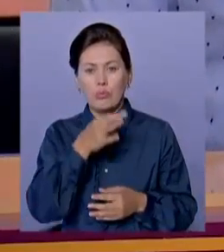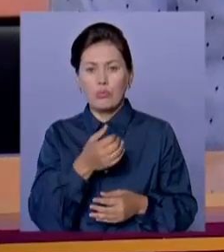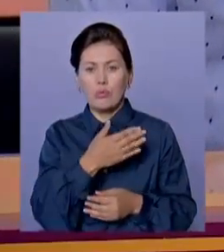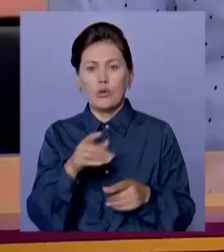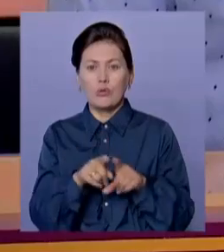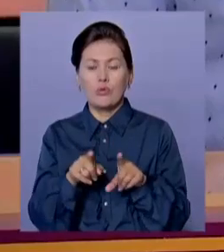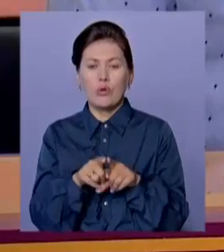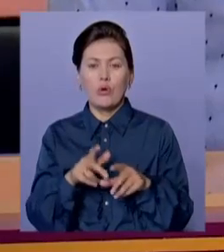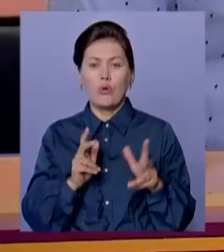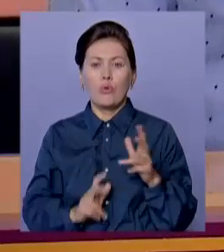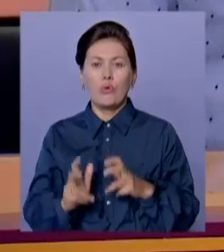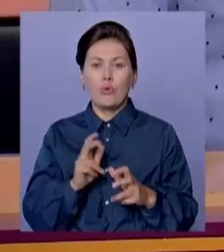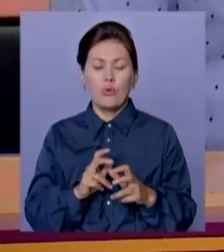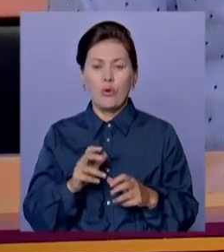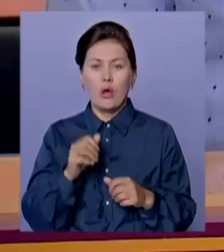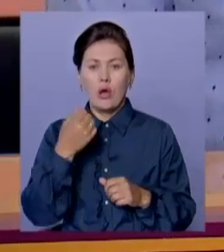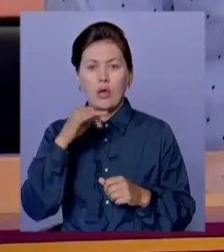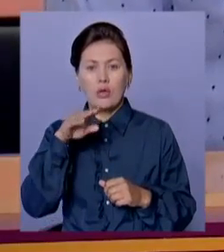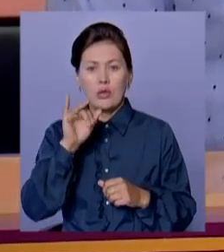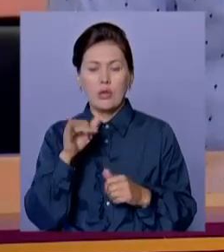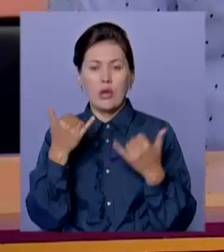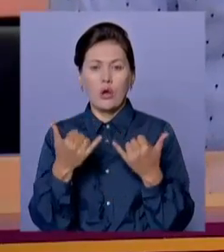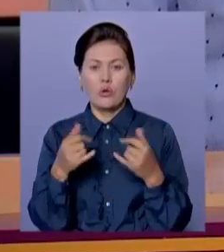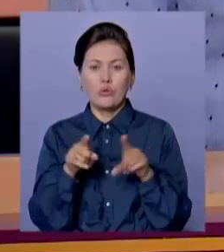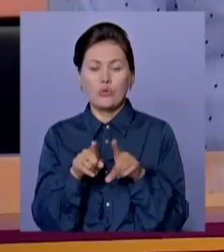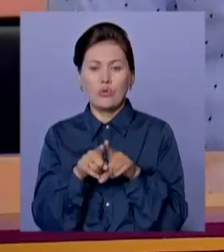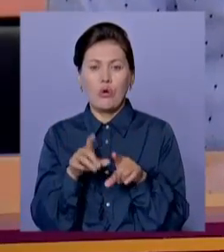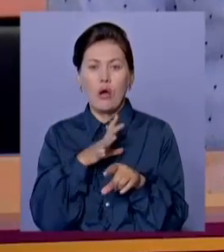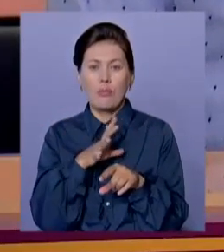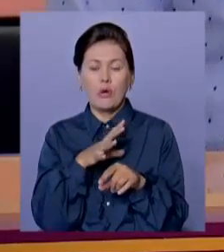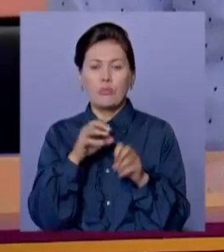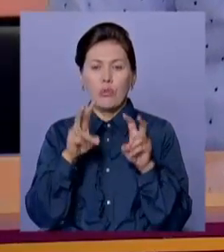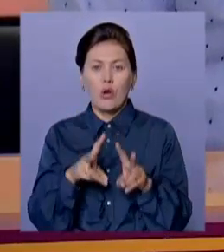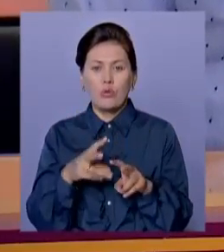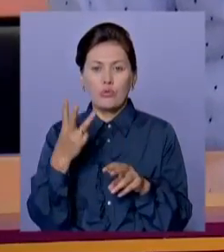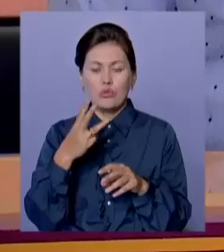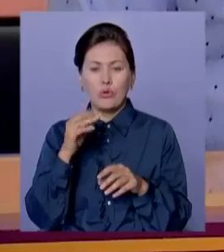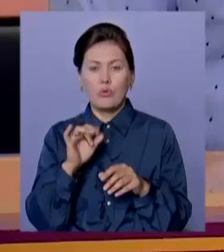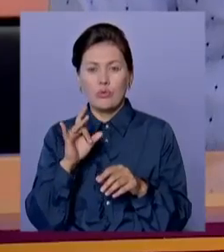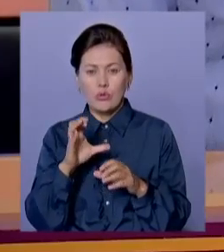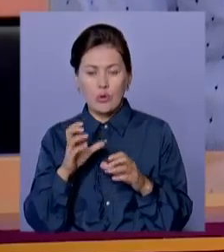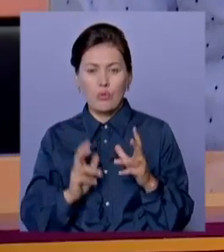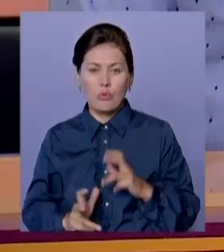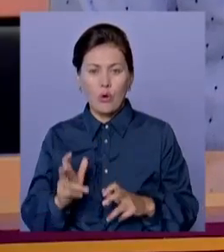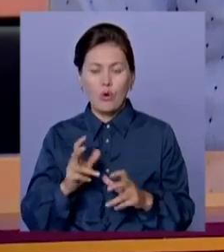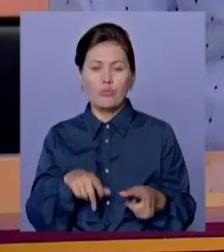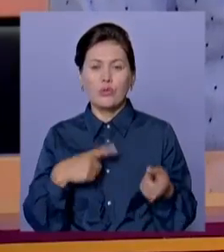МУИТ университетінде оқимыз, IT қазіргі. Сол мамандықта 3-ші курсқа